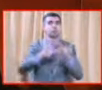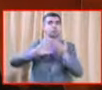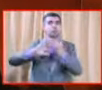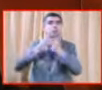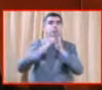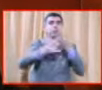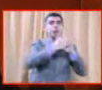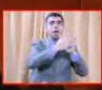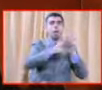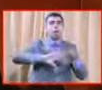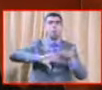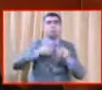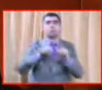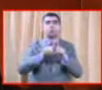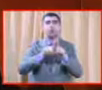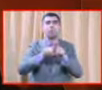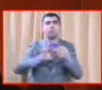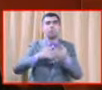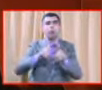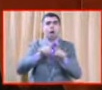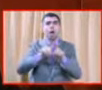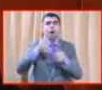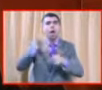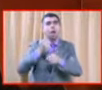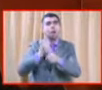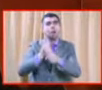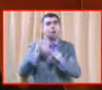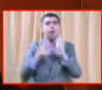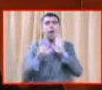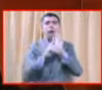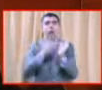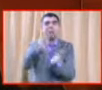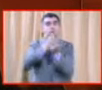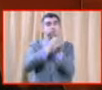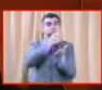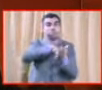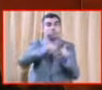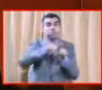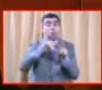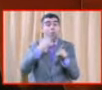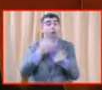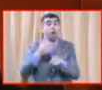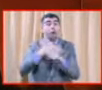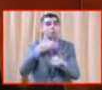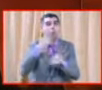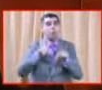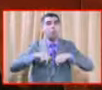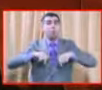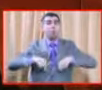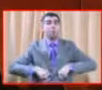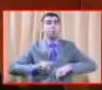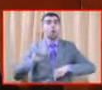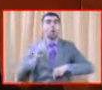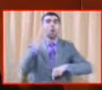الجمعيات العاملة في مجال حقوق الإنسان، وذلك طبقا لمنشور الوزير الأول الصادر في